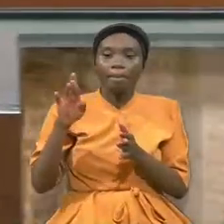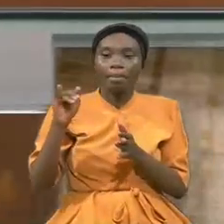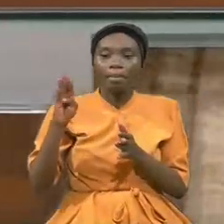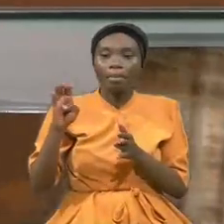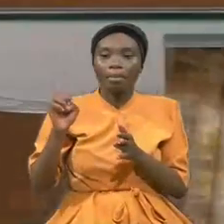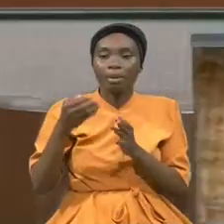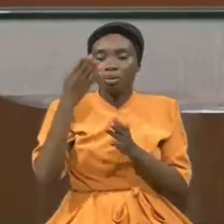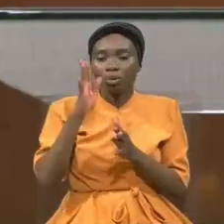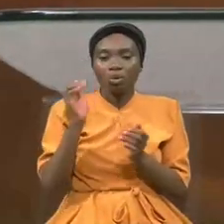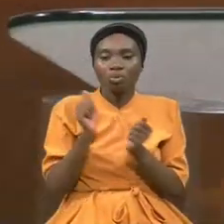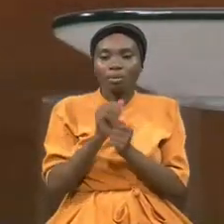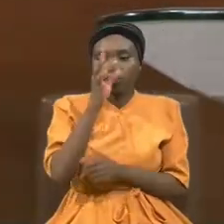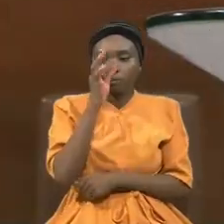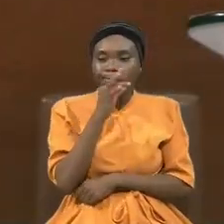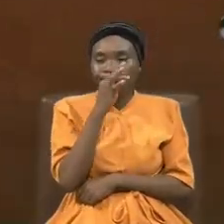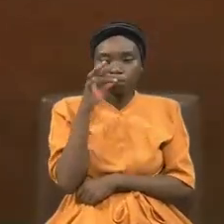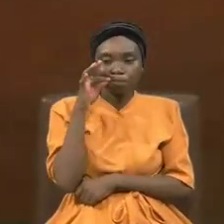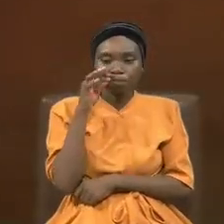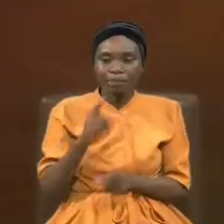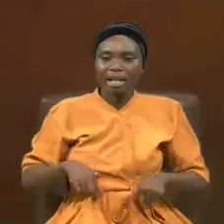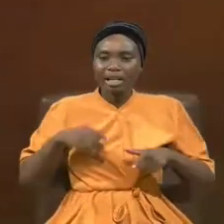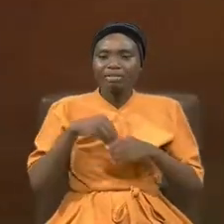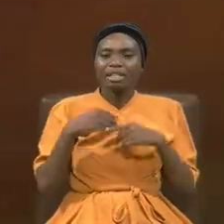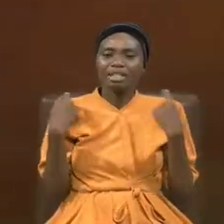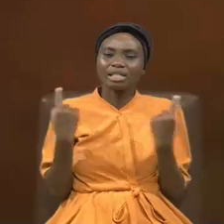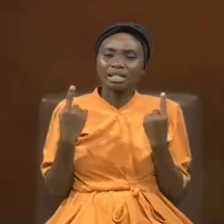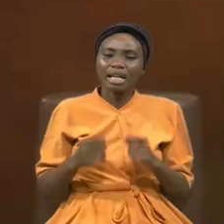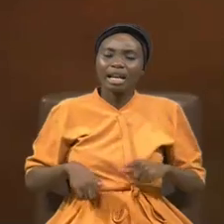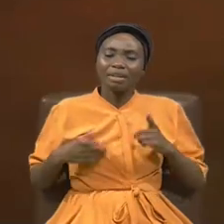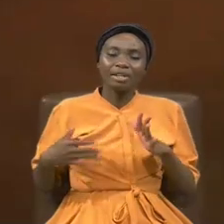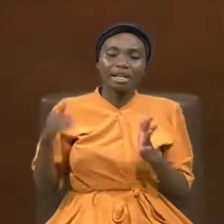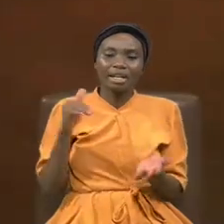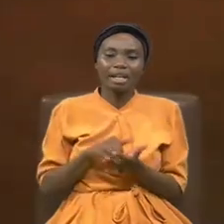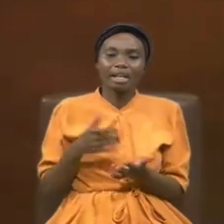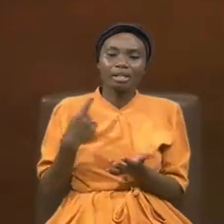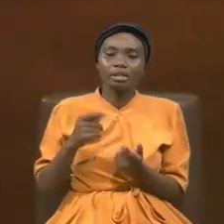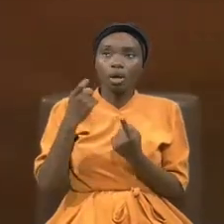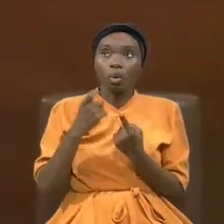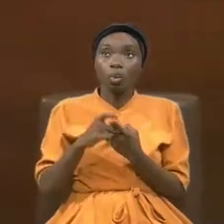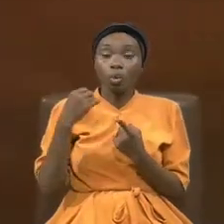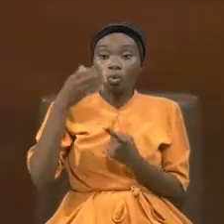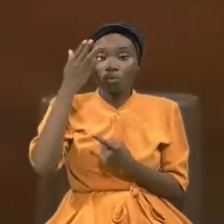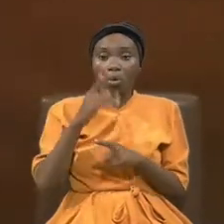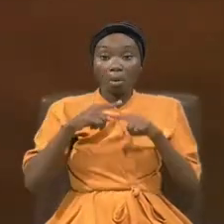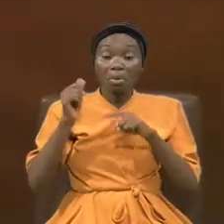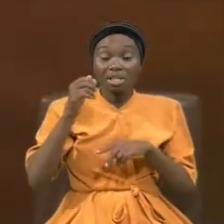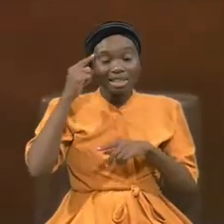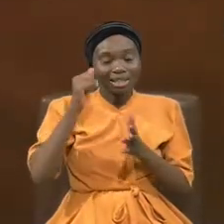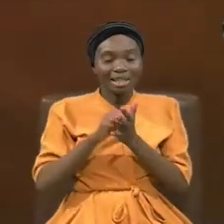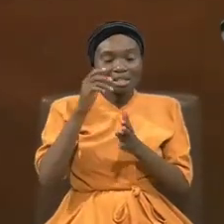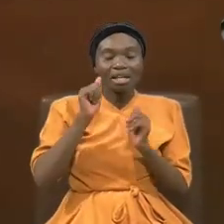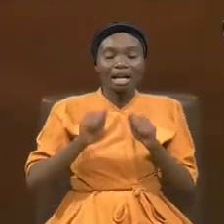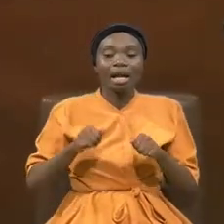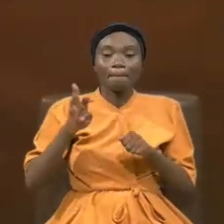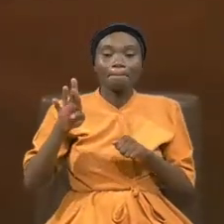le jeûne. Ils vivent dans le péché. Ils vivent contrairement à la parole de Dieu. Mais ils croient corrompre